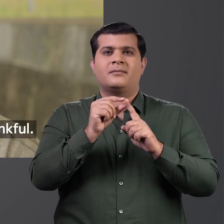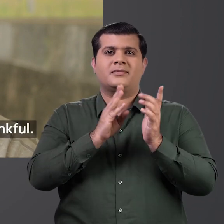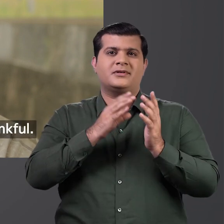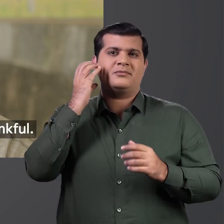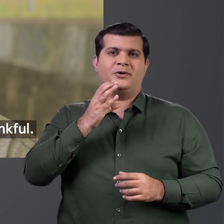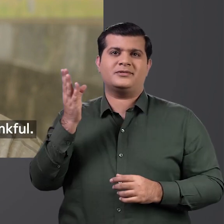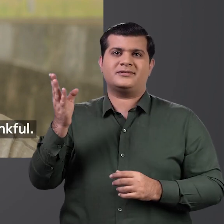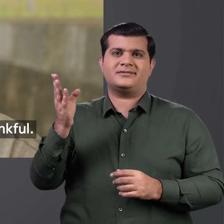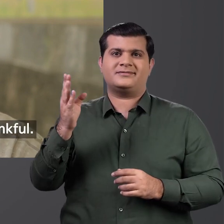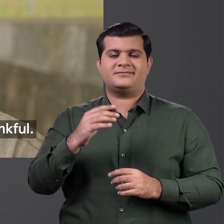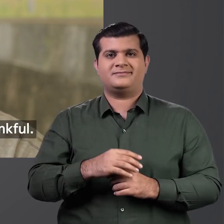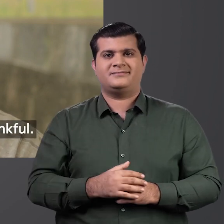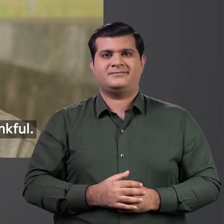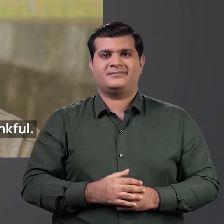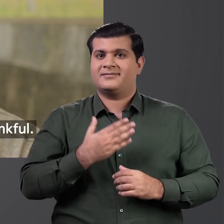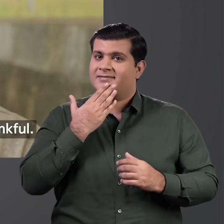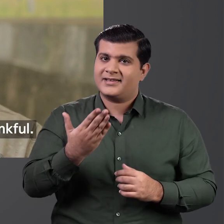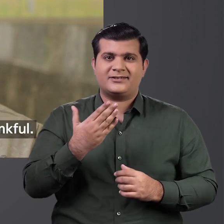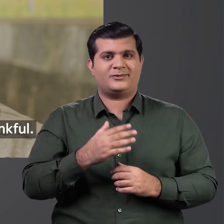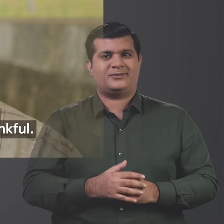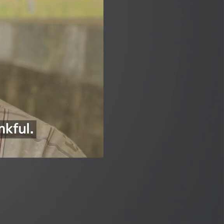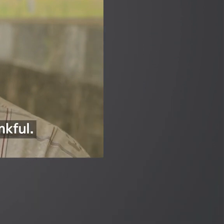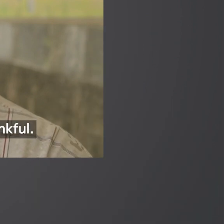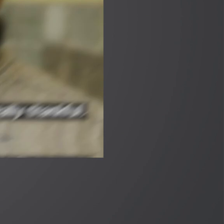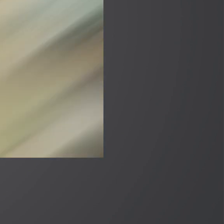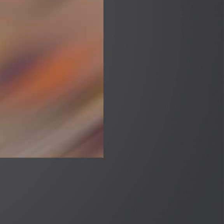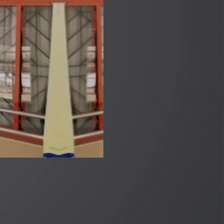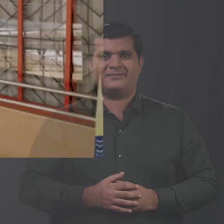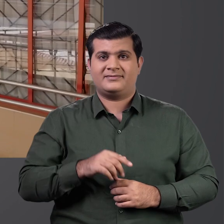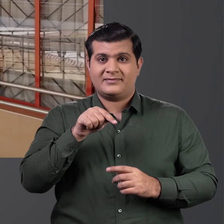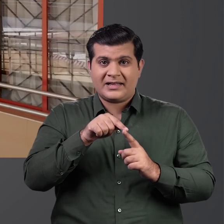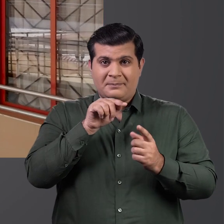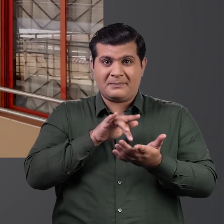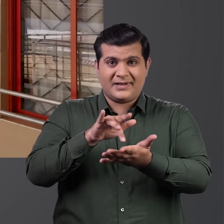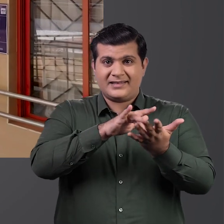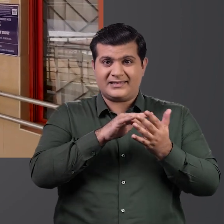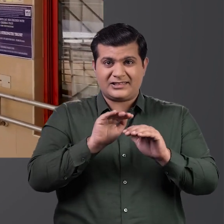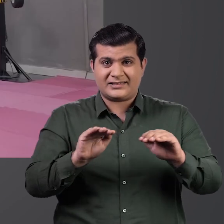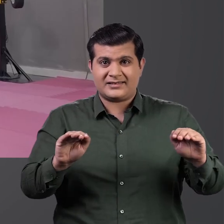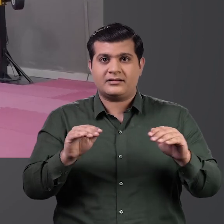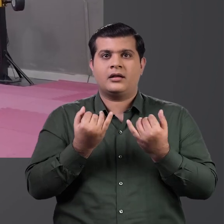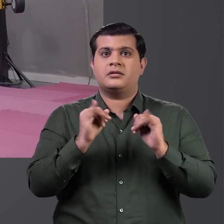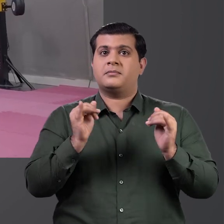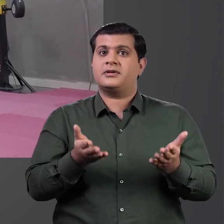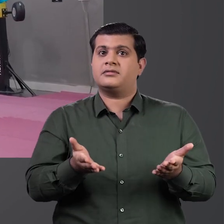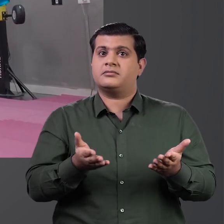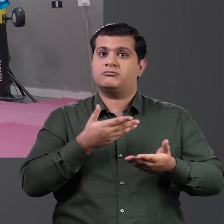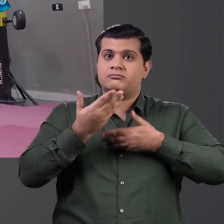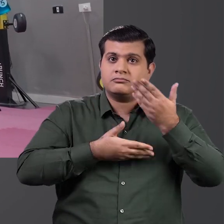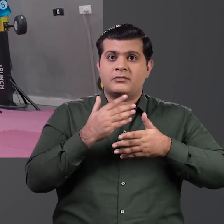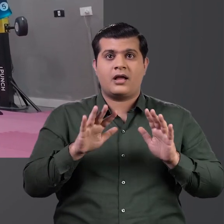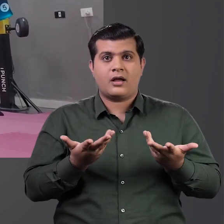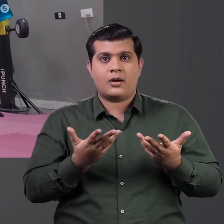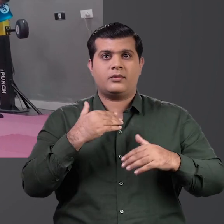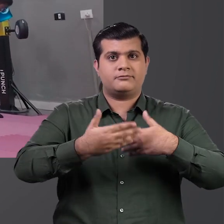श्री नरेंद्र मोदी हमारे प्रधानमंत्री जी जो हैं उनका शुक्रगुजार हूँ। इन केंद्रों में शिशुओं को स्वतंत्र या कम